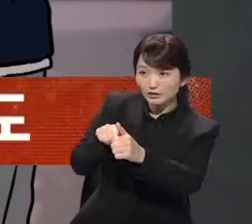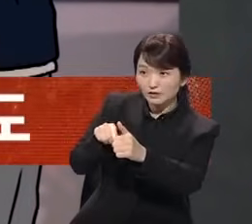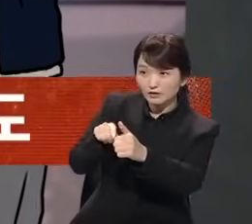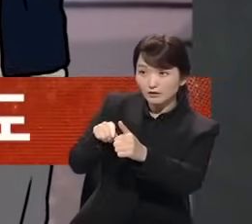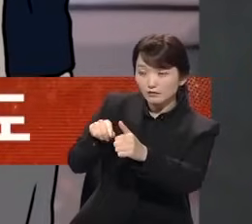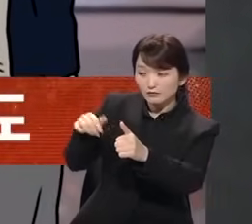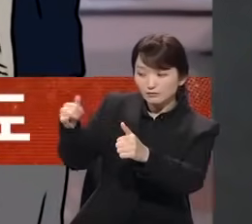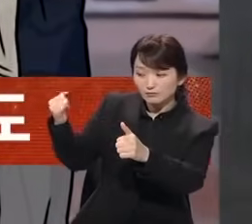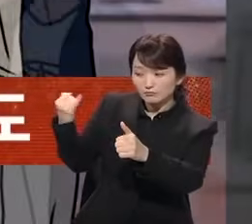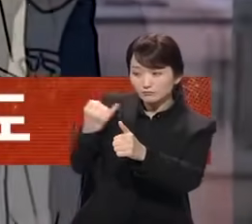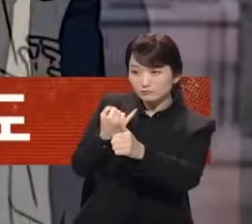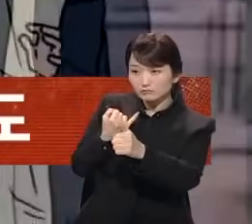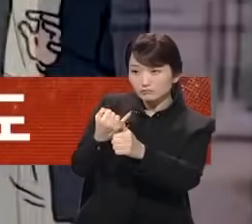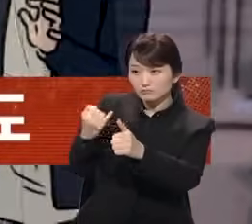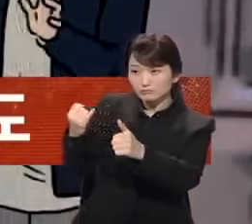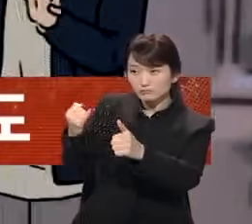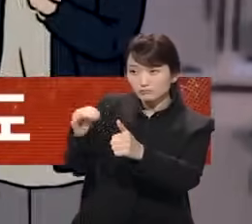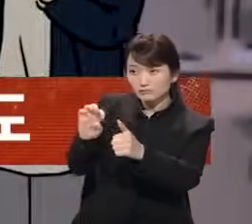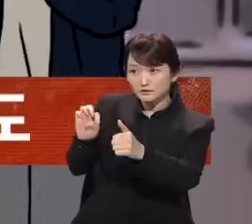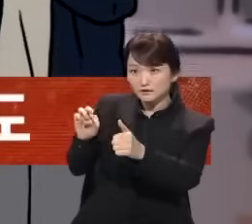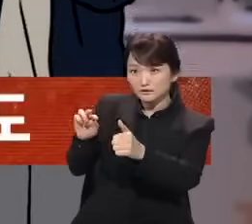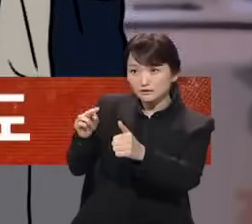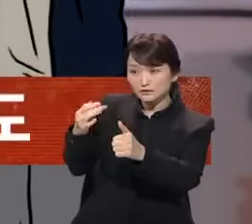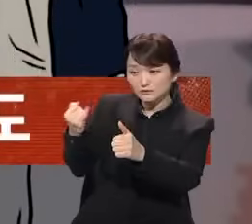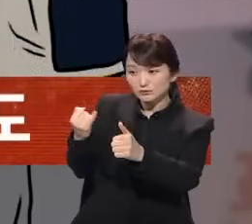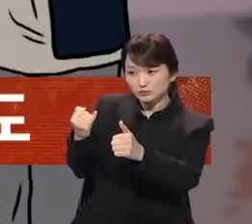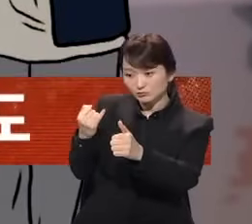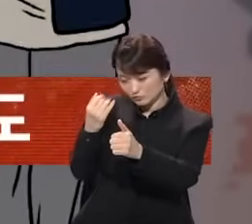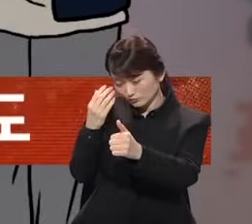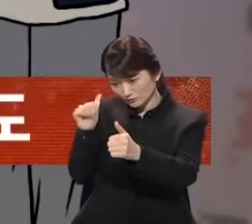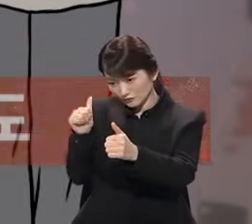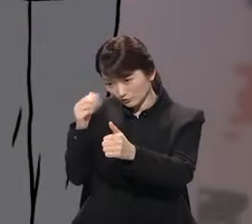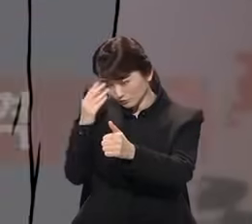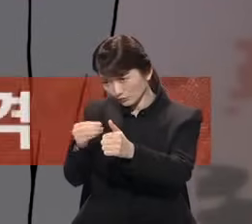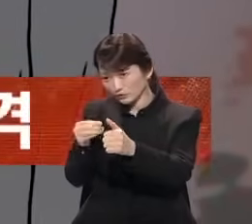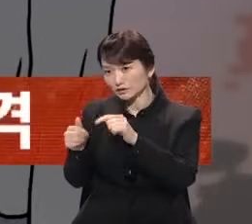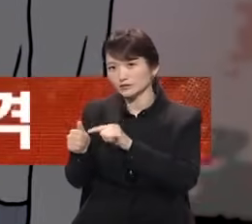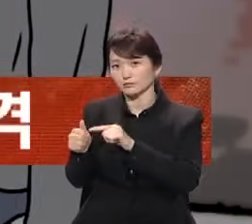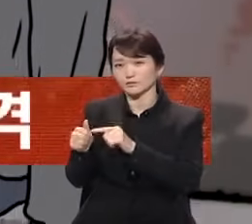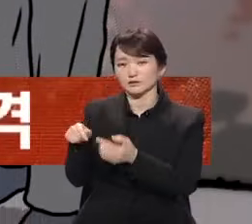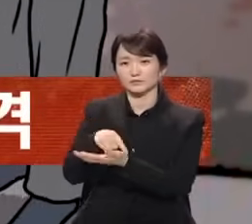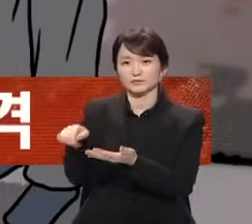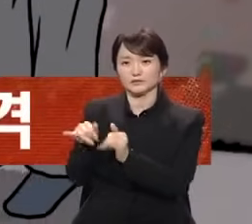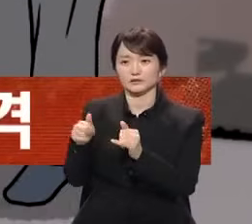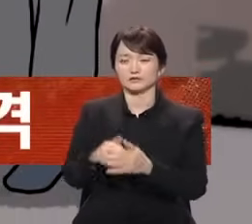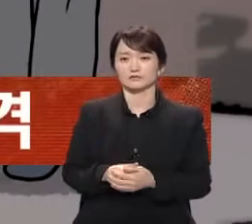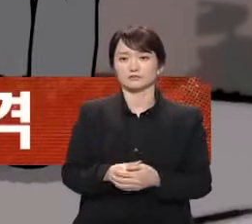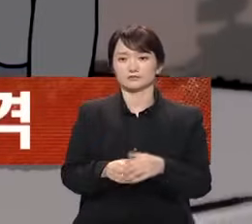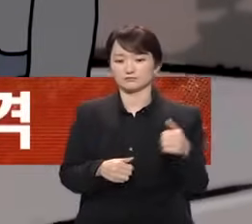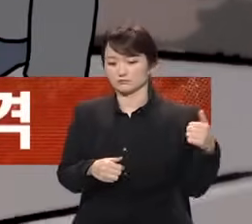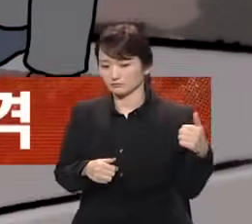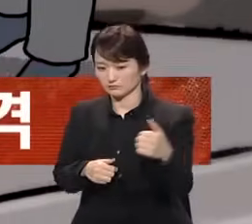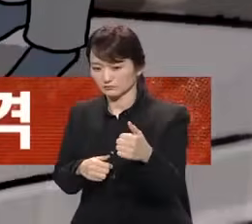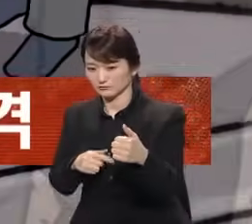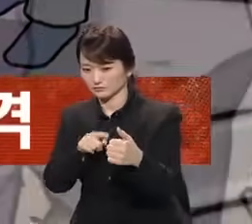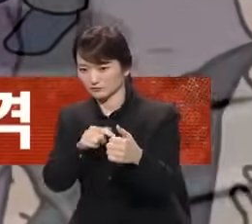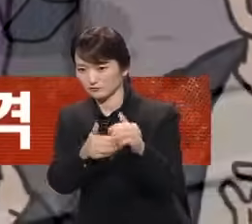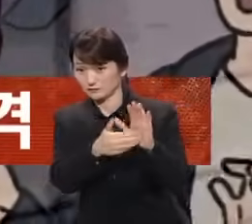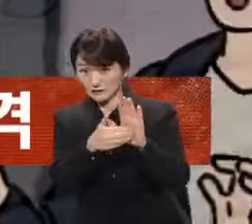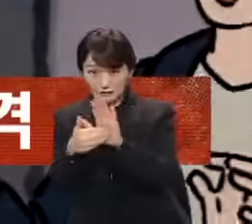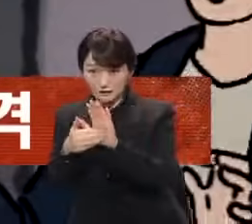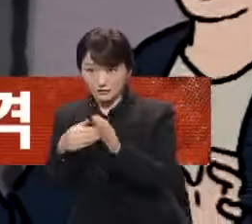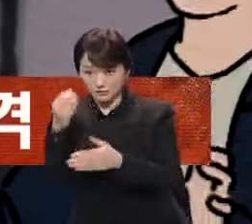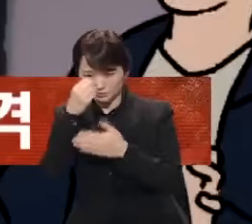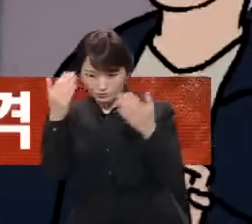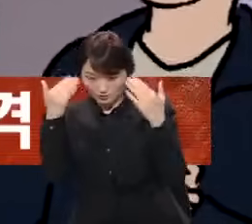이걸 지나가던 또 다른 40대 남성이 목격을 합니다. 이 지나가던 남성이 피해자인데요. 이 40대 남성이 이 행동 제지하려고 고등학교